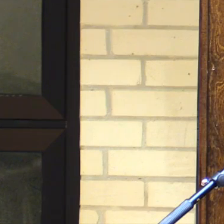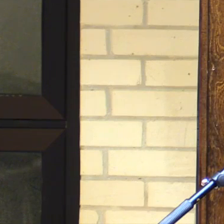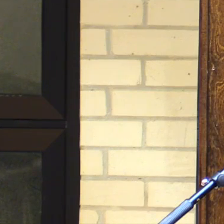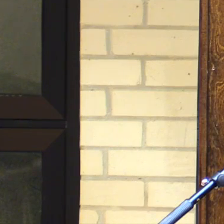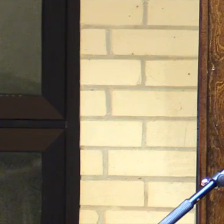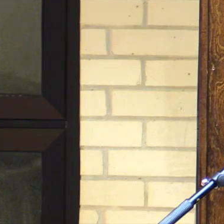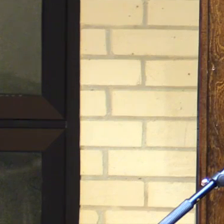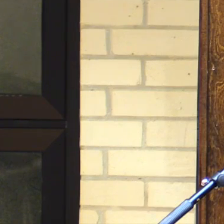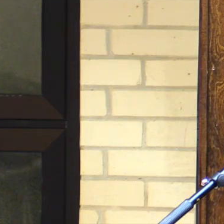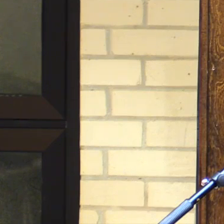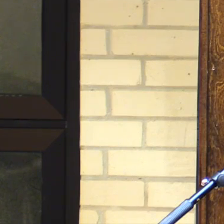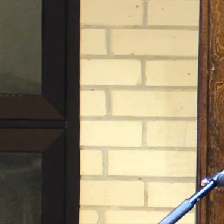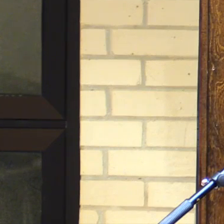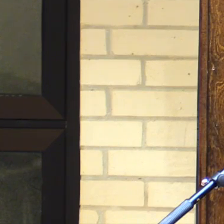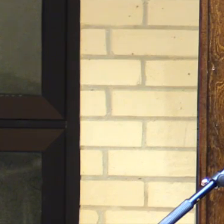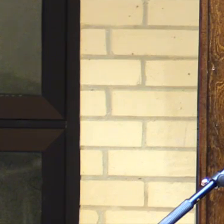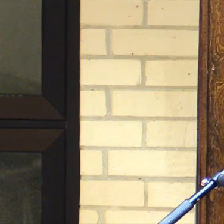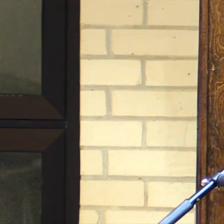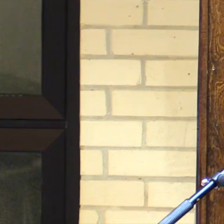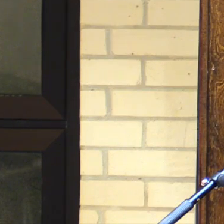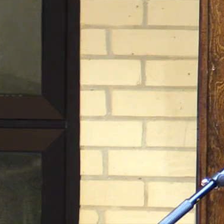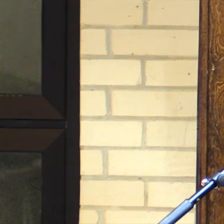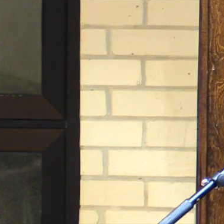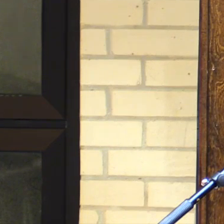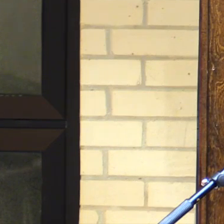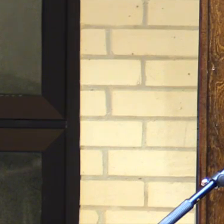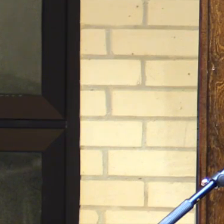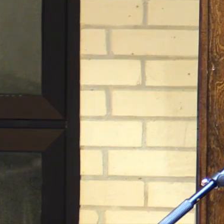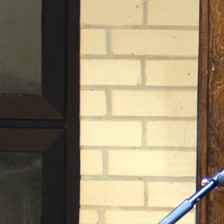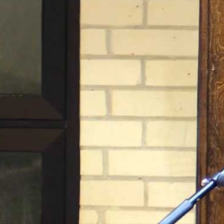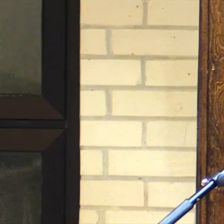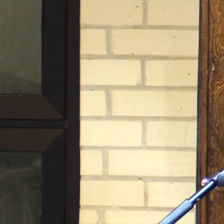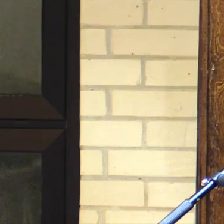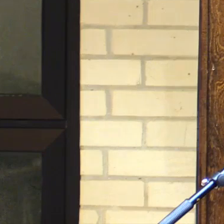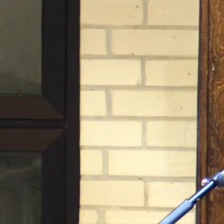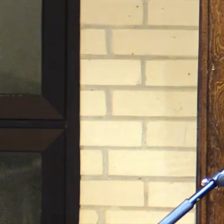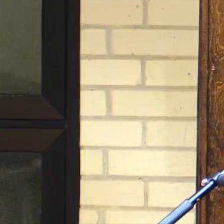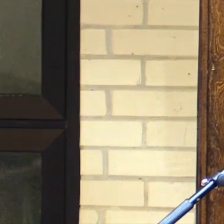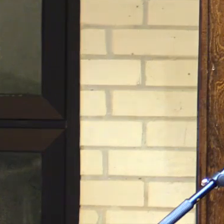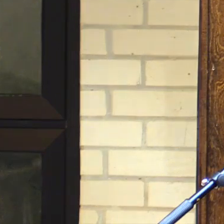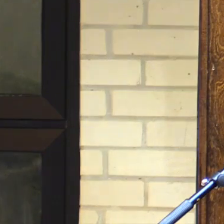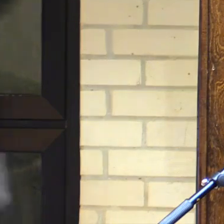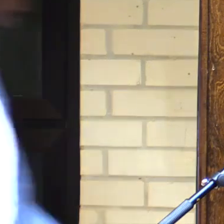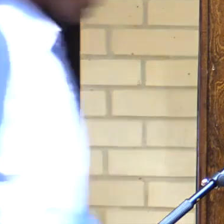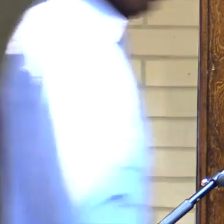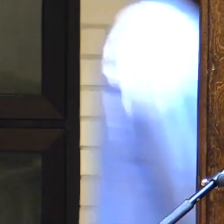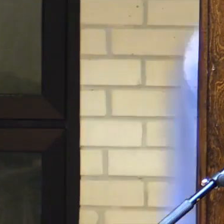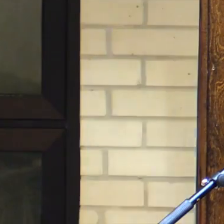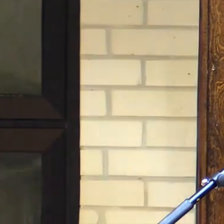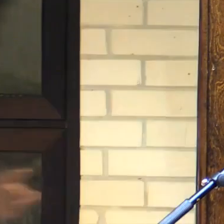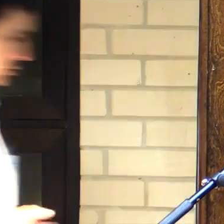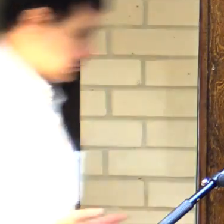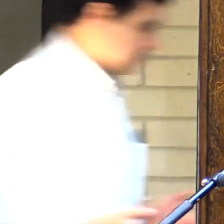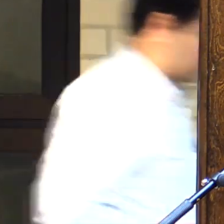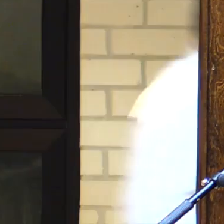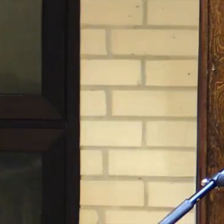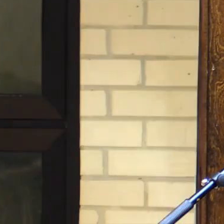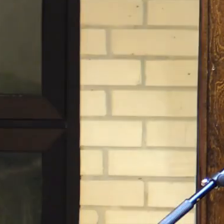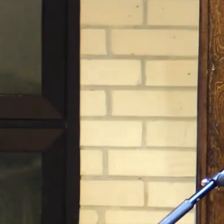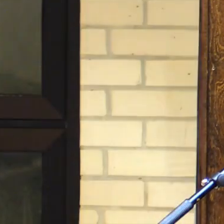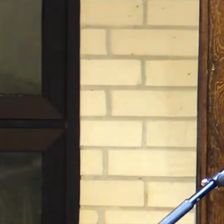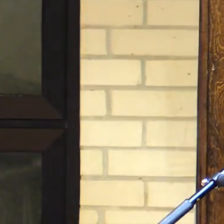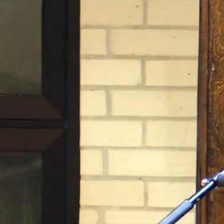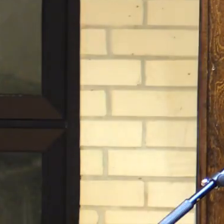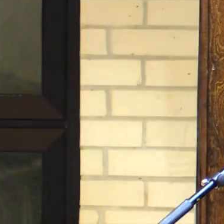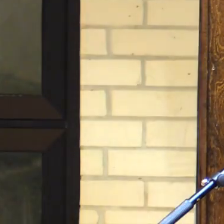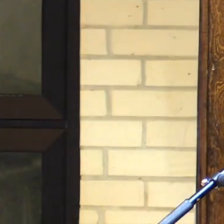وأبصارنا وقوتنا ما أحييتنا، واجعله الوارث منا، واجعل ثأرنا على من ظلمنا، ولا تجعل